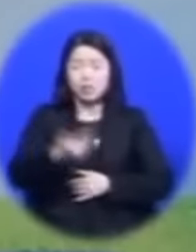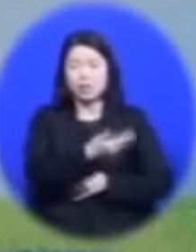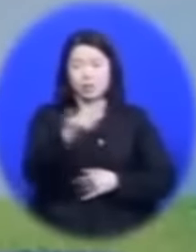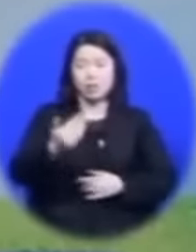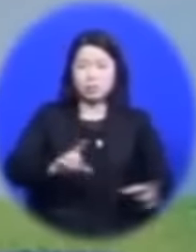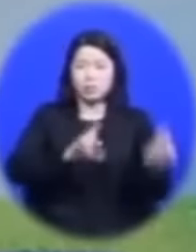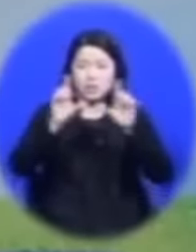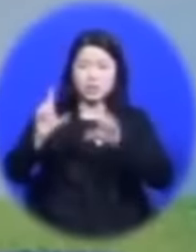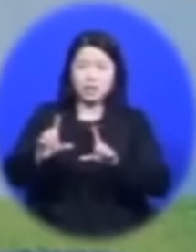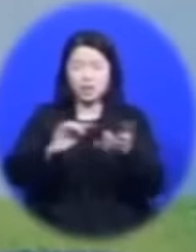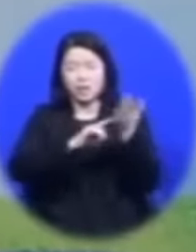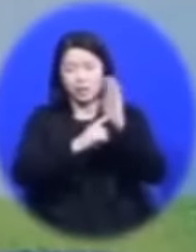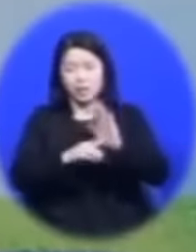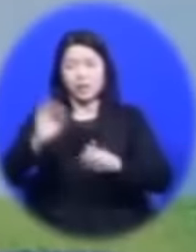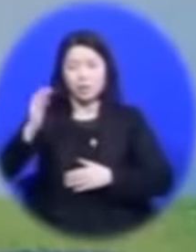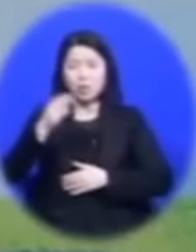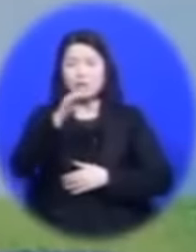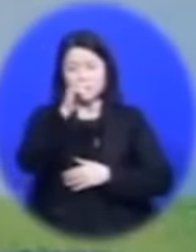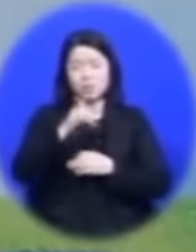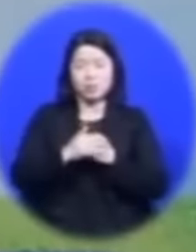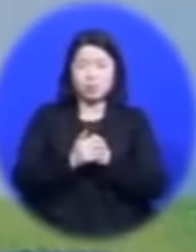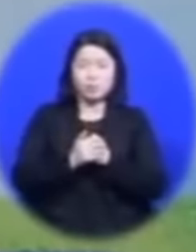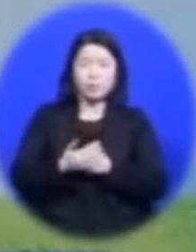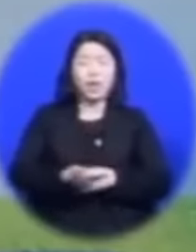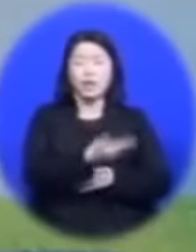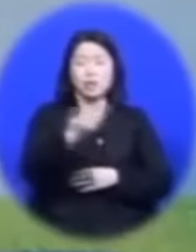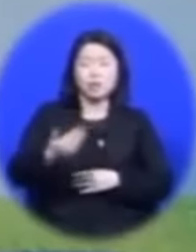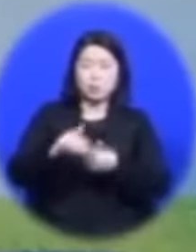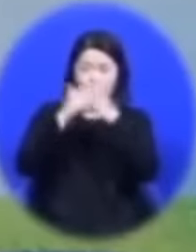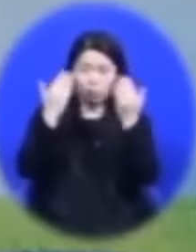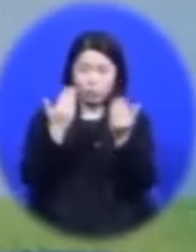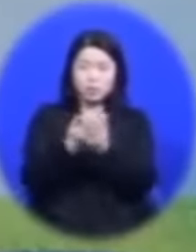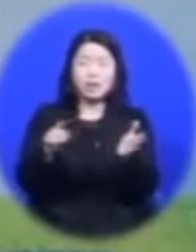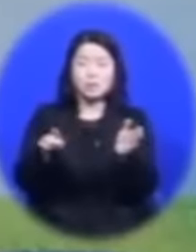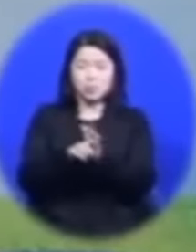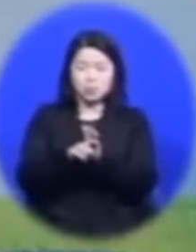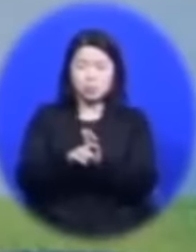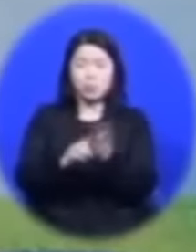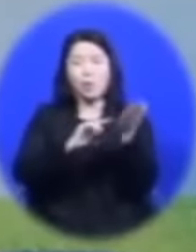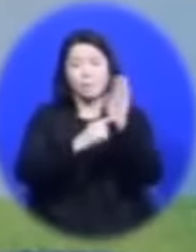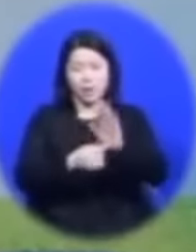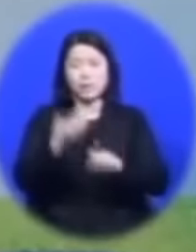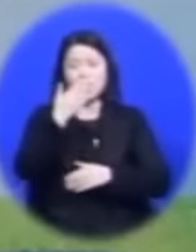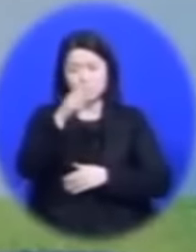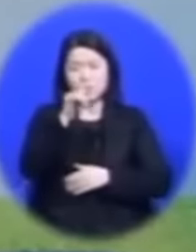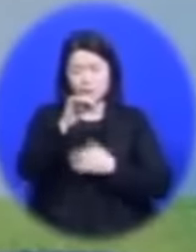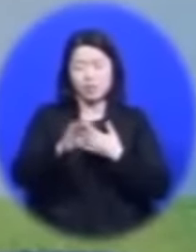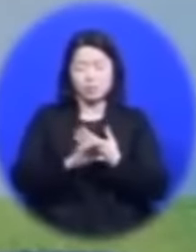삶에 나타나게 되게 돼 있습니다. 여러분이 온전한 믿음으로 반응하실 수만 있다면,